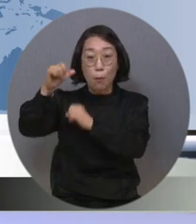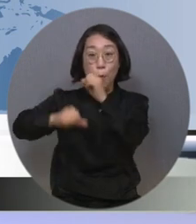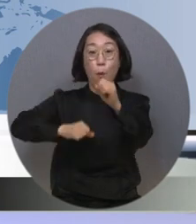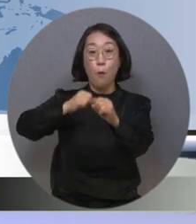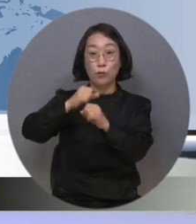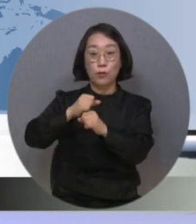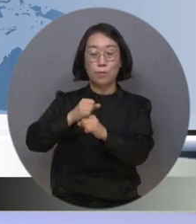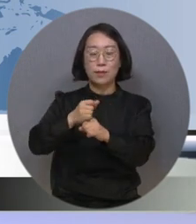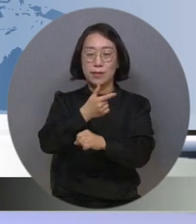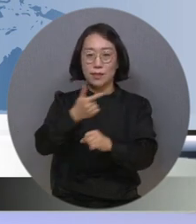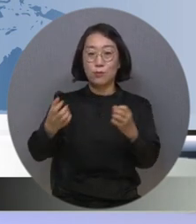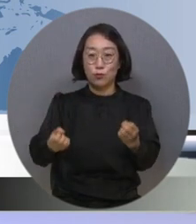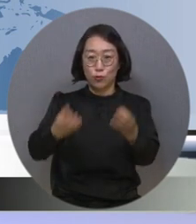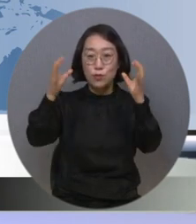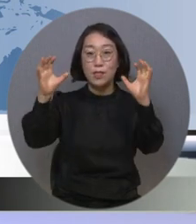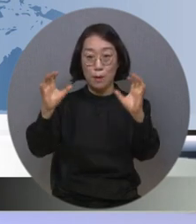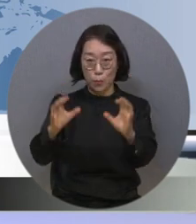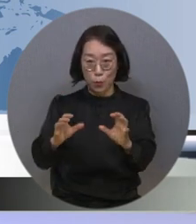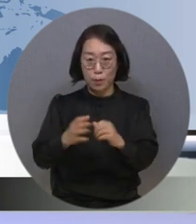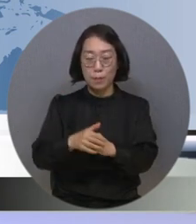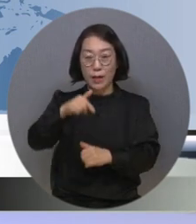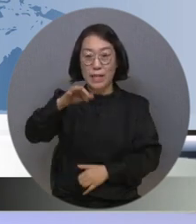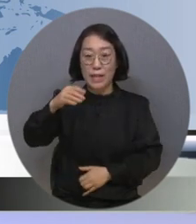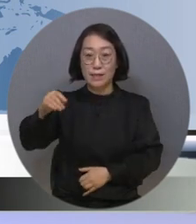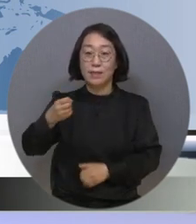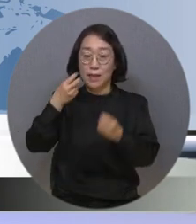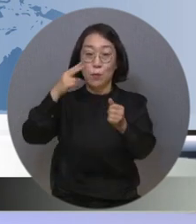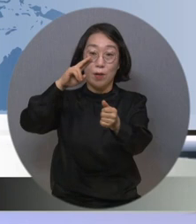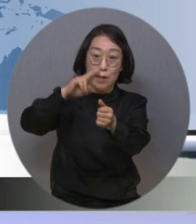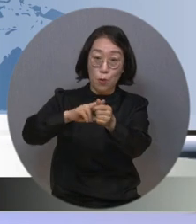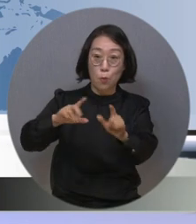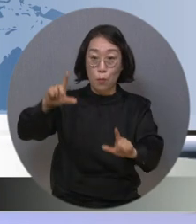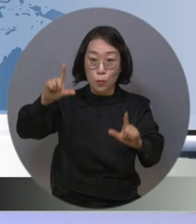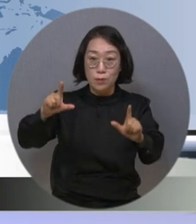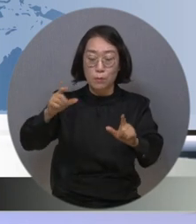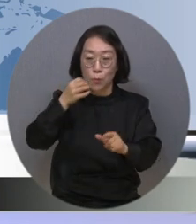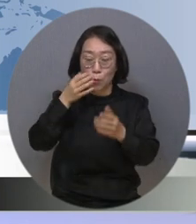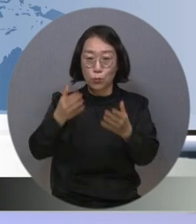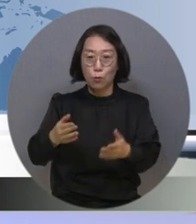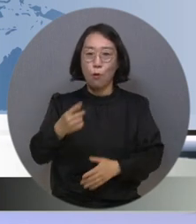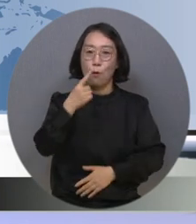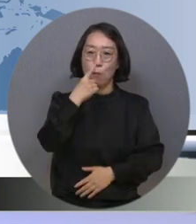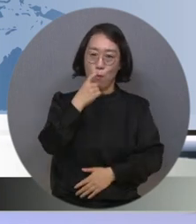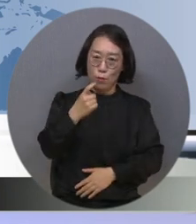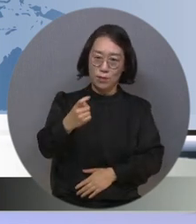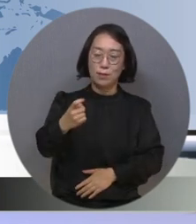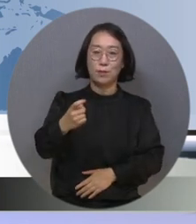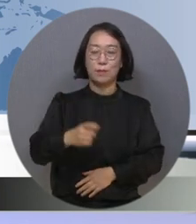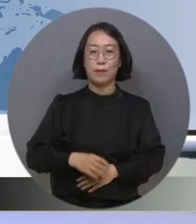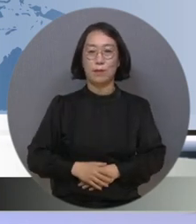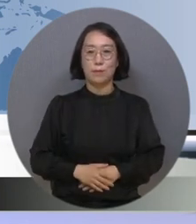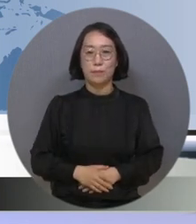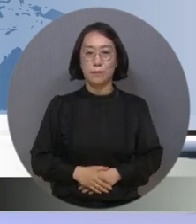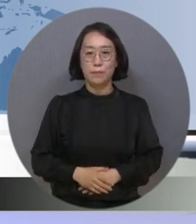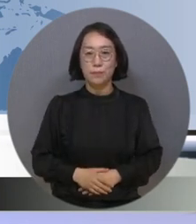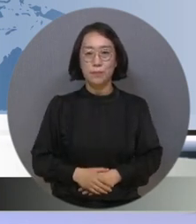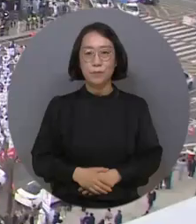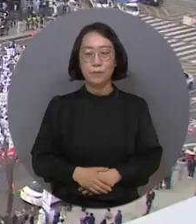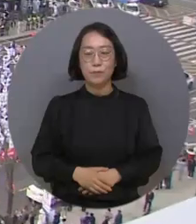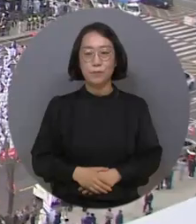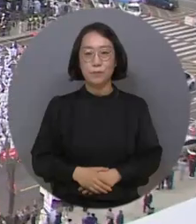한마음 대축제가 열린 건데요. 기네스 기록에 도전하는 품새 시연이 장관을 이뤘습니다. 박성윤 기자입니다.